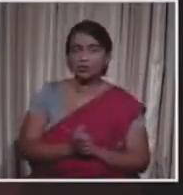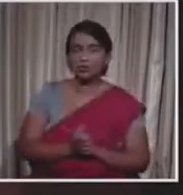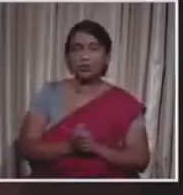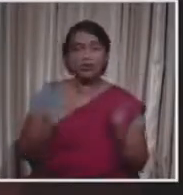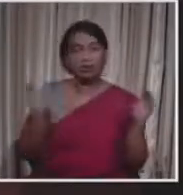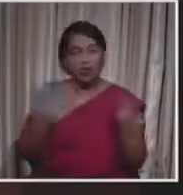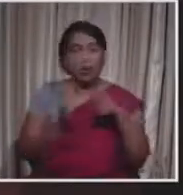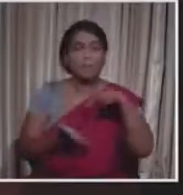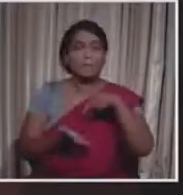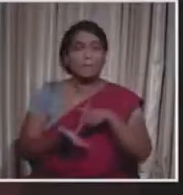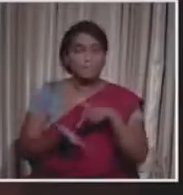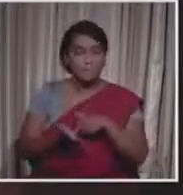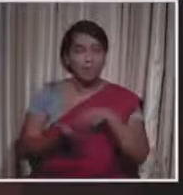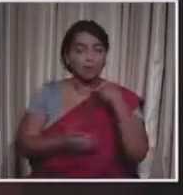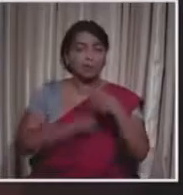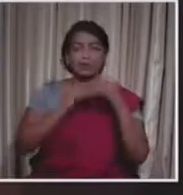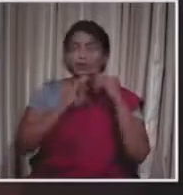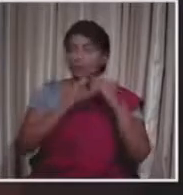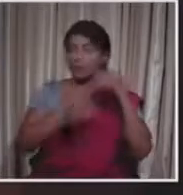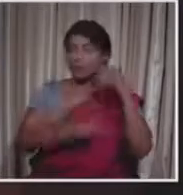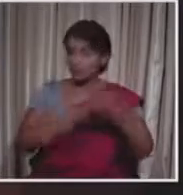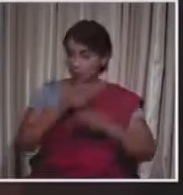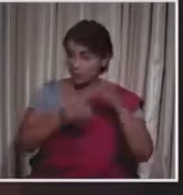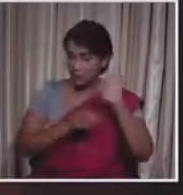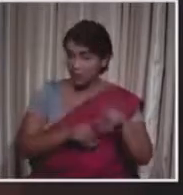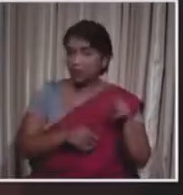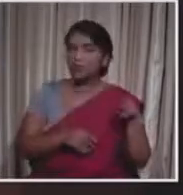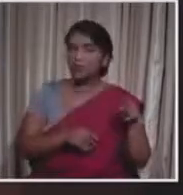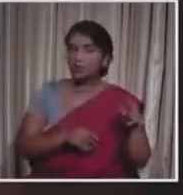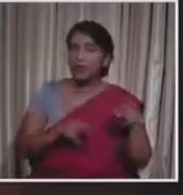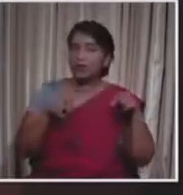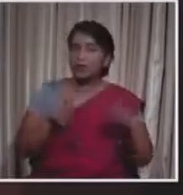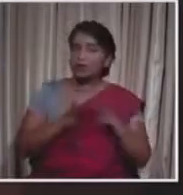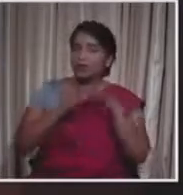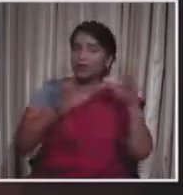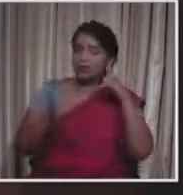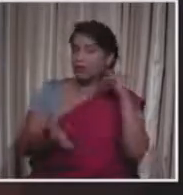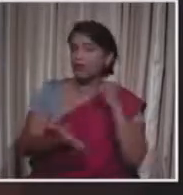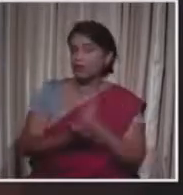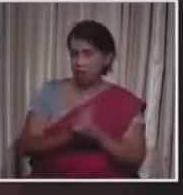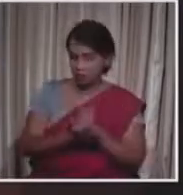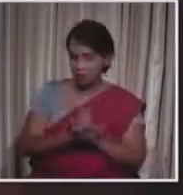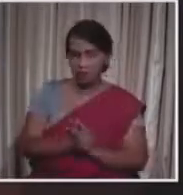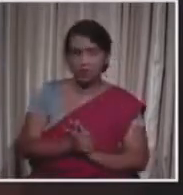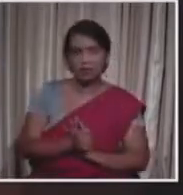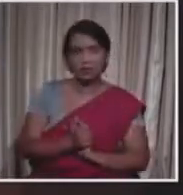කුඩා හා මධ්‍ය පරිමාණයේ කර්මාන්ත කරුවන් අද බොහොම අමාරු තත්ත්වයක ඉන්නේ